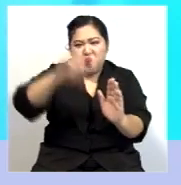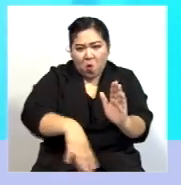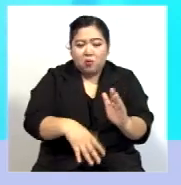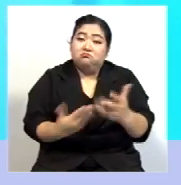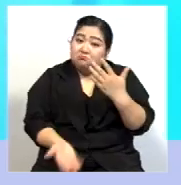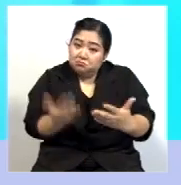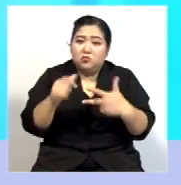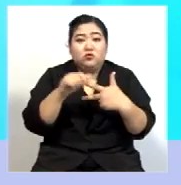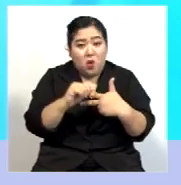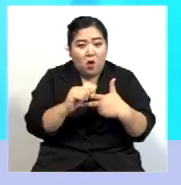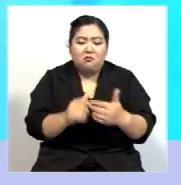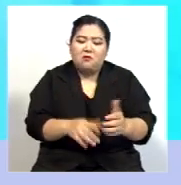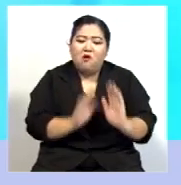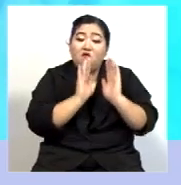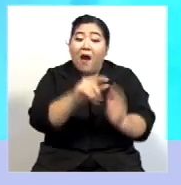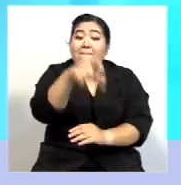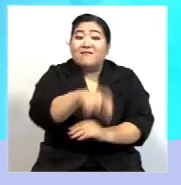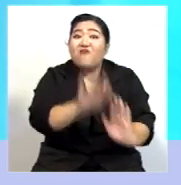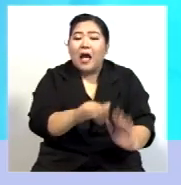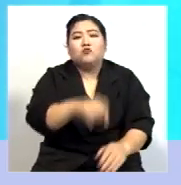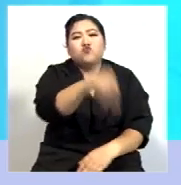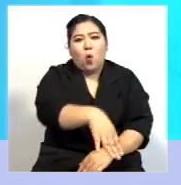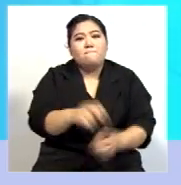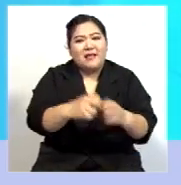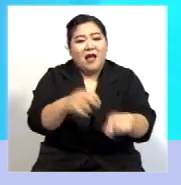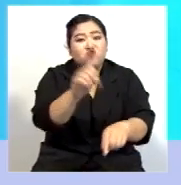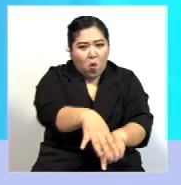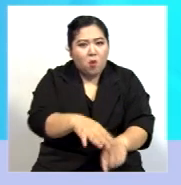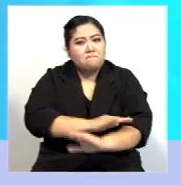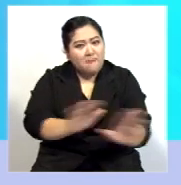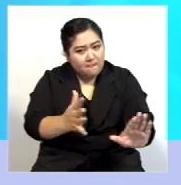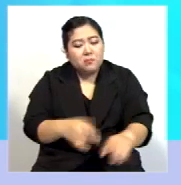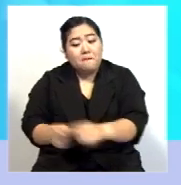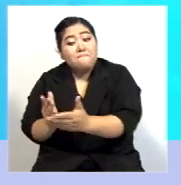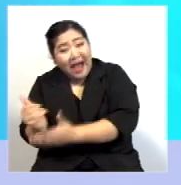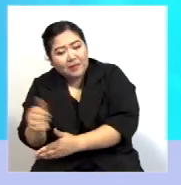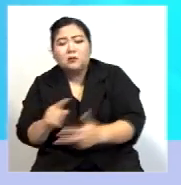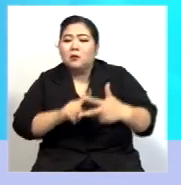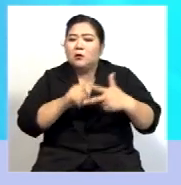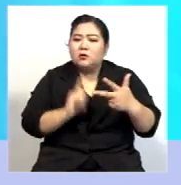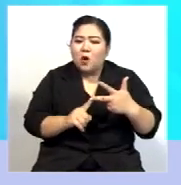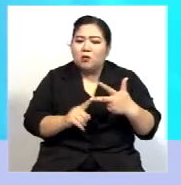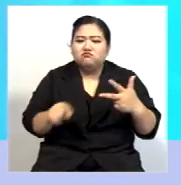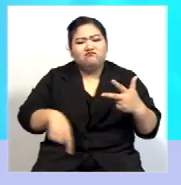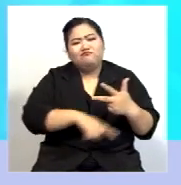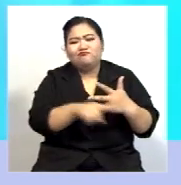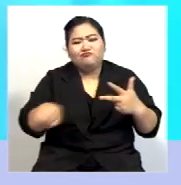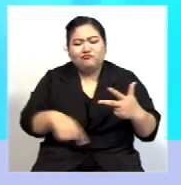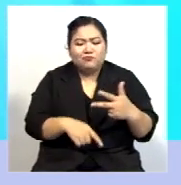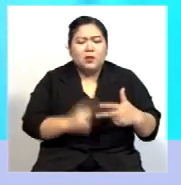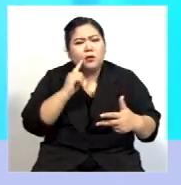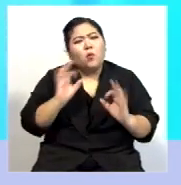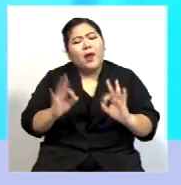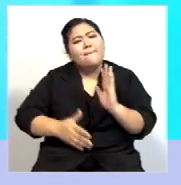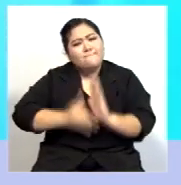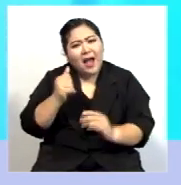ราที่มีการเสียบบัตรแทนกันและสุดท้ายให้ผ่านแต่หากคะแนนเสียงที่มีการลงคะแนนแทนกันออก